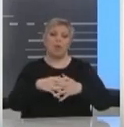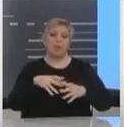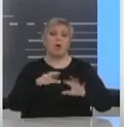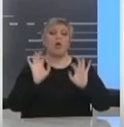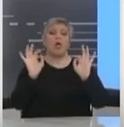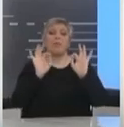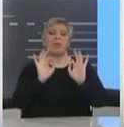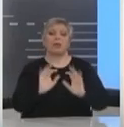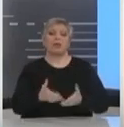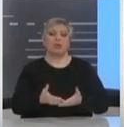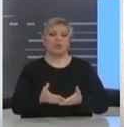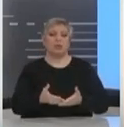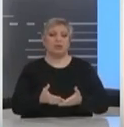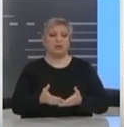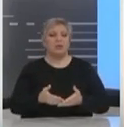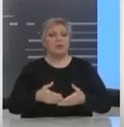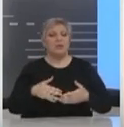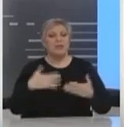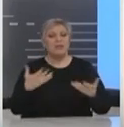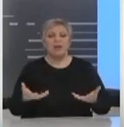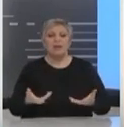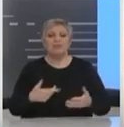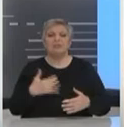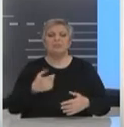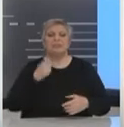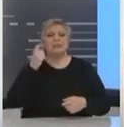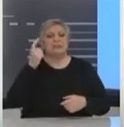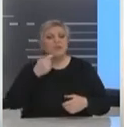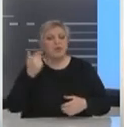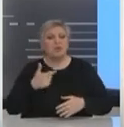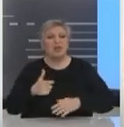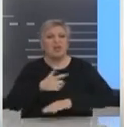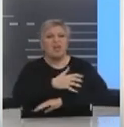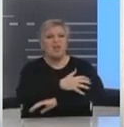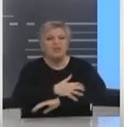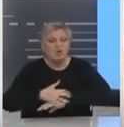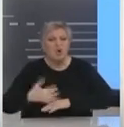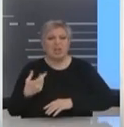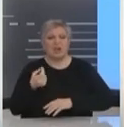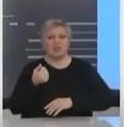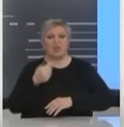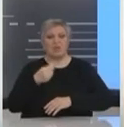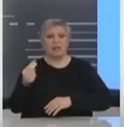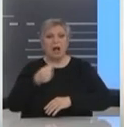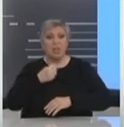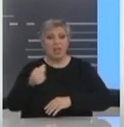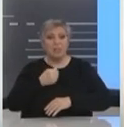Δεν υπολόγισαν ούτε την πρόσφατη χρεοκοπία που υπήρχε τότε, ούτε τα οικονομικά ζητήματα.